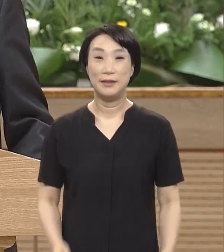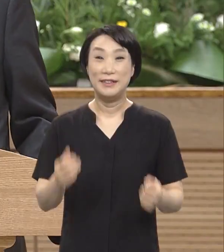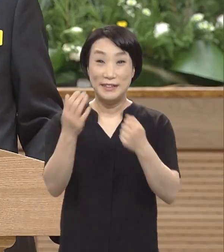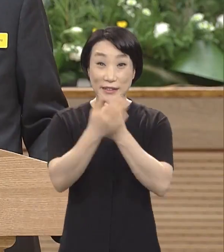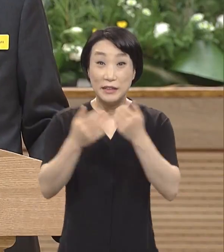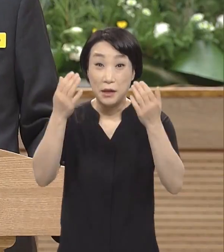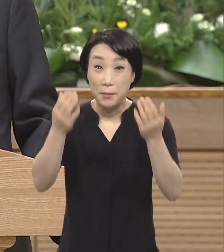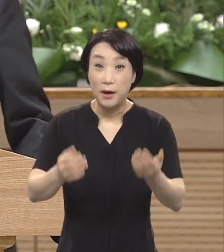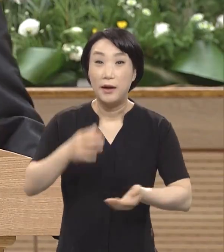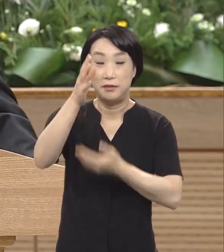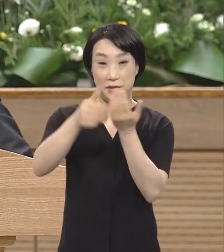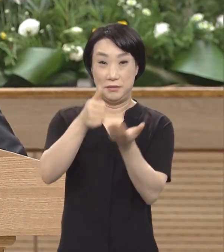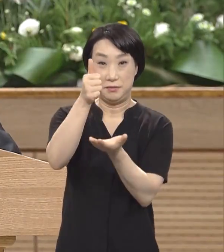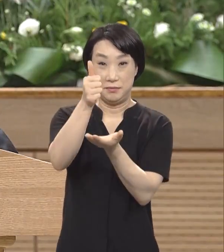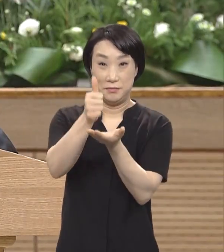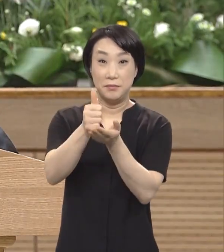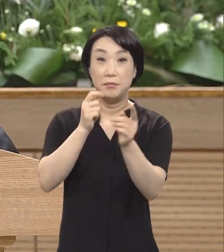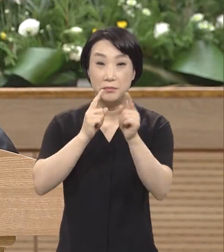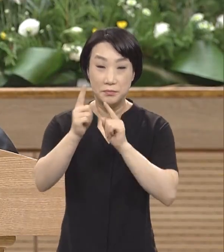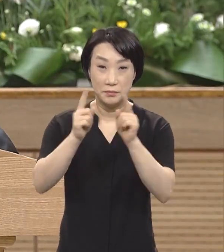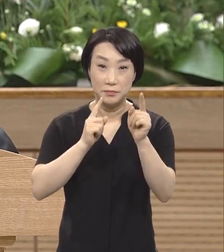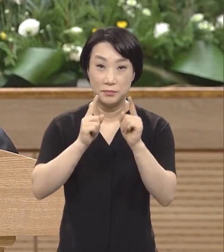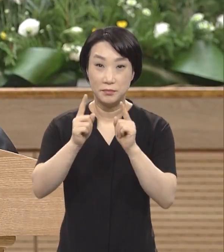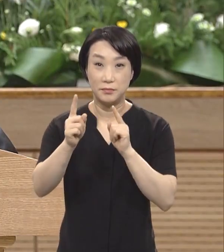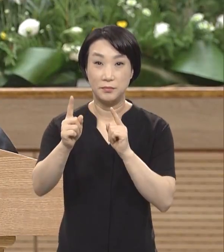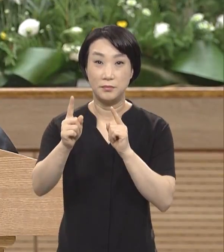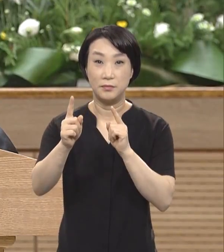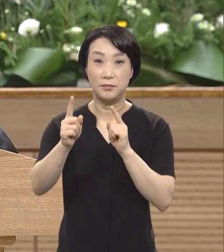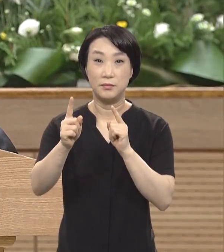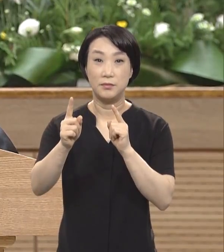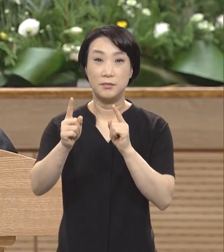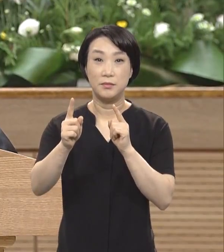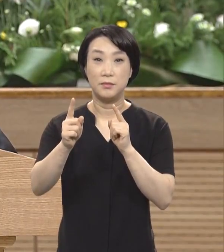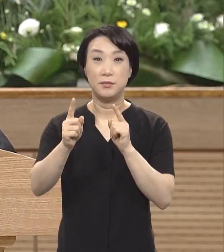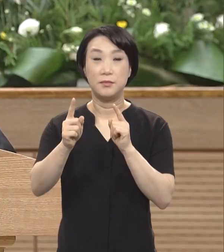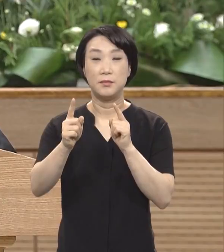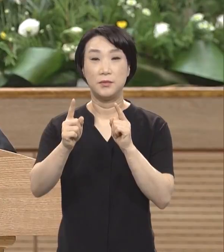은혜 받으실 하나님 말씀은